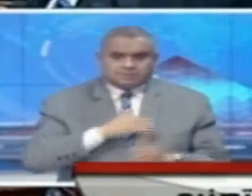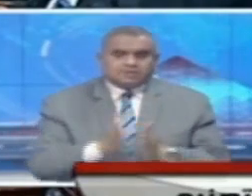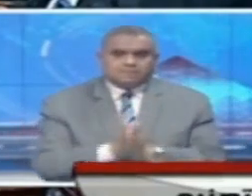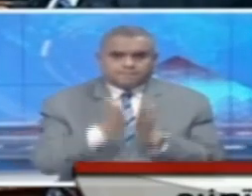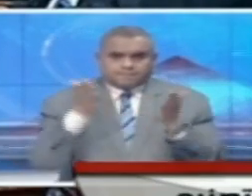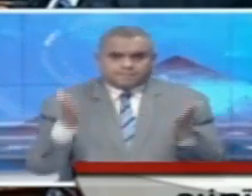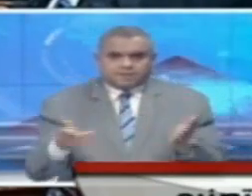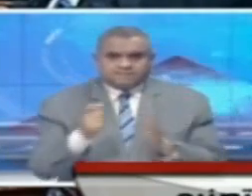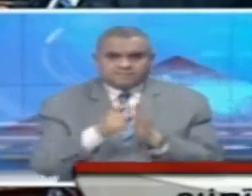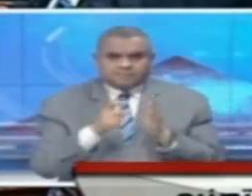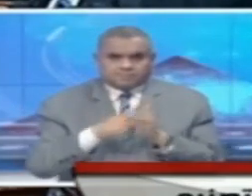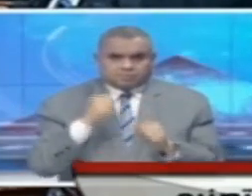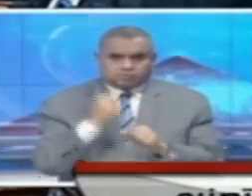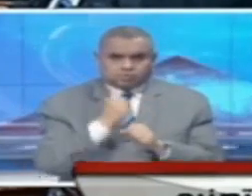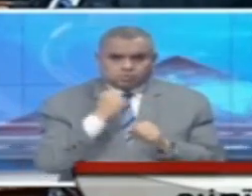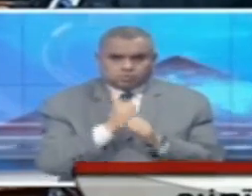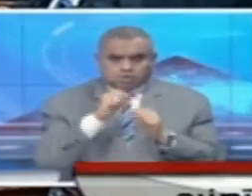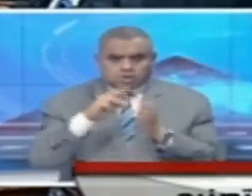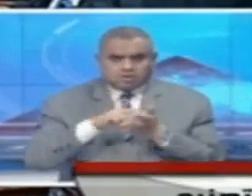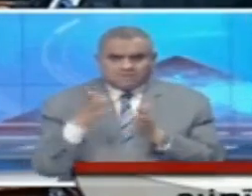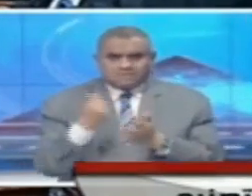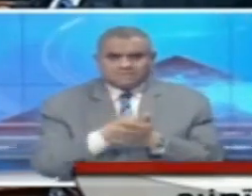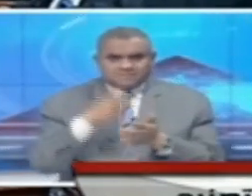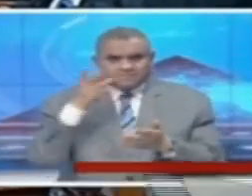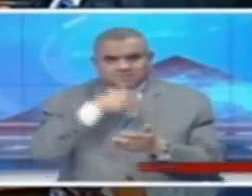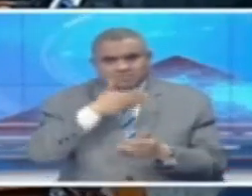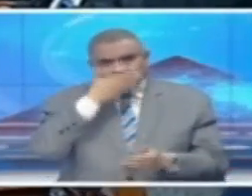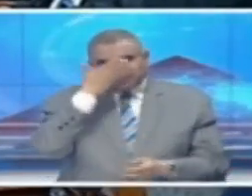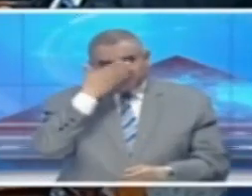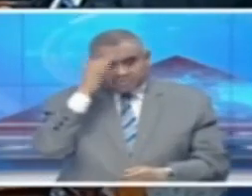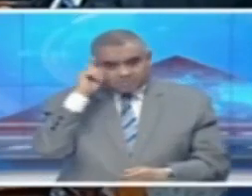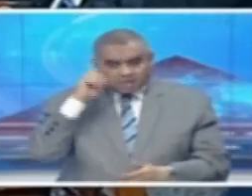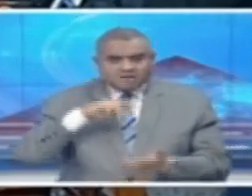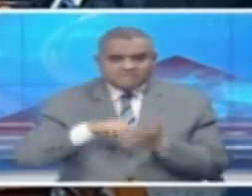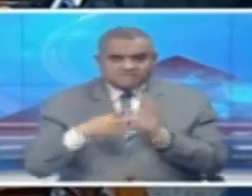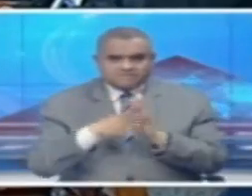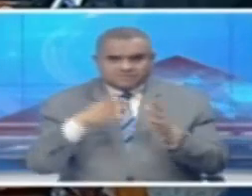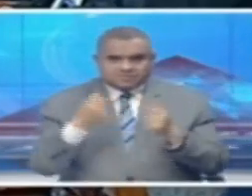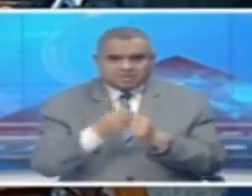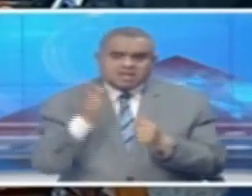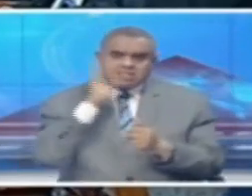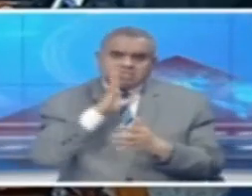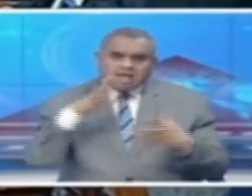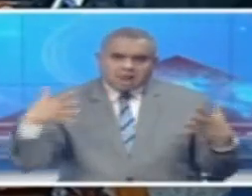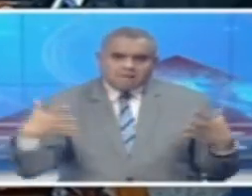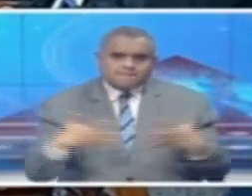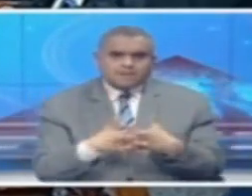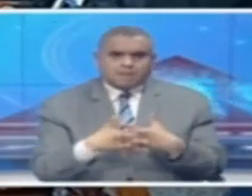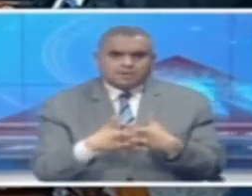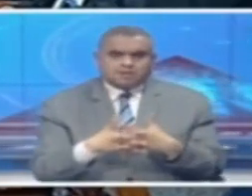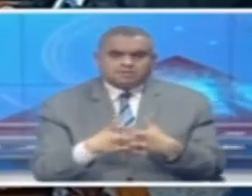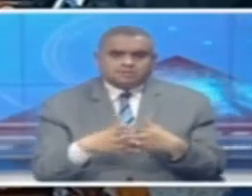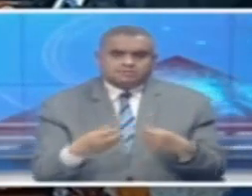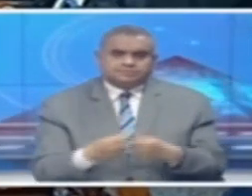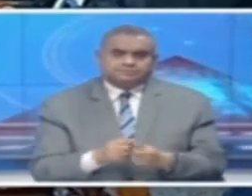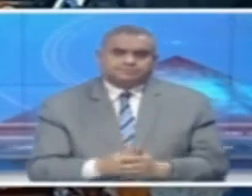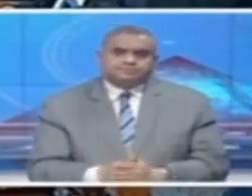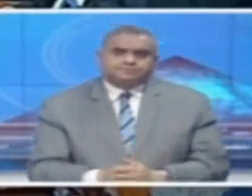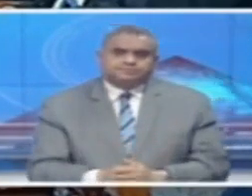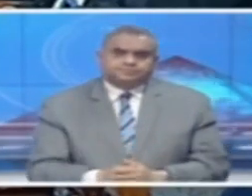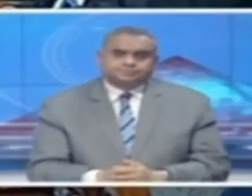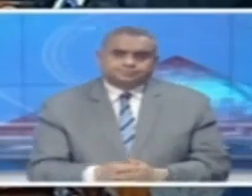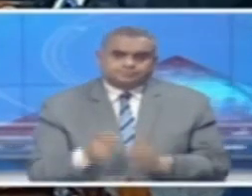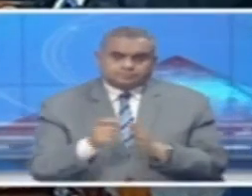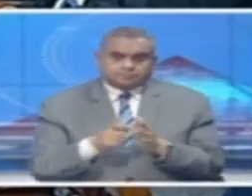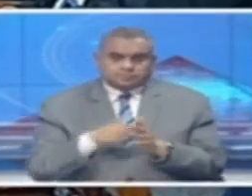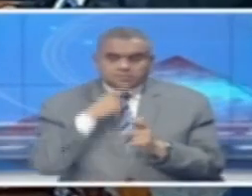لا بأس، أو بسوء نية والهدف منه الإساءة والتشويه والتشكيك اللي احنا متعودين عليه. هذا